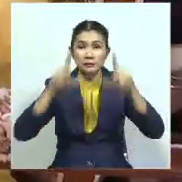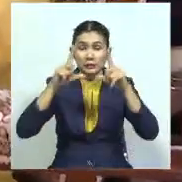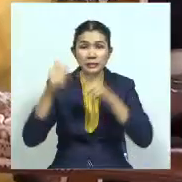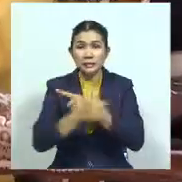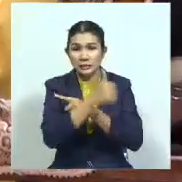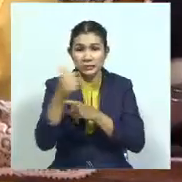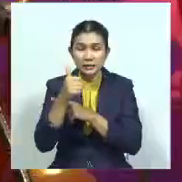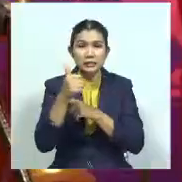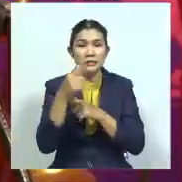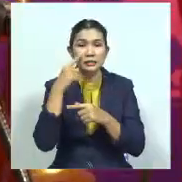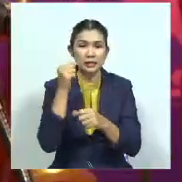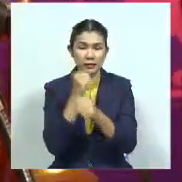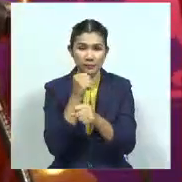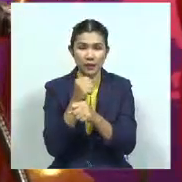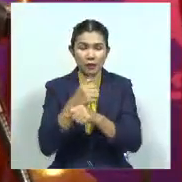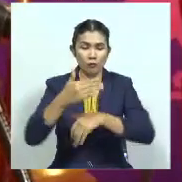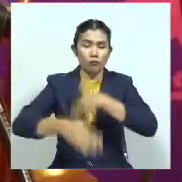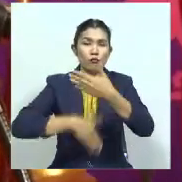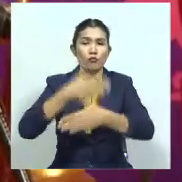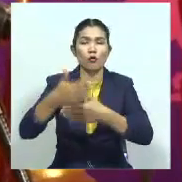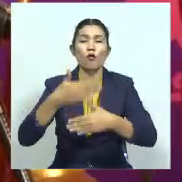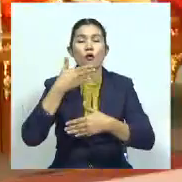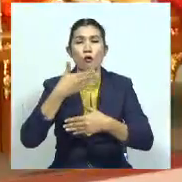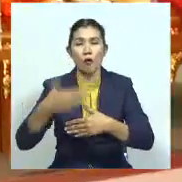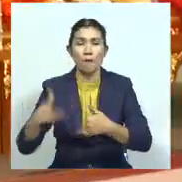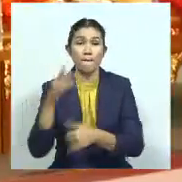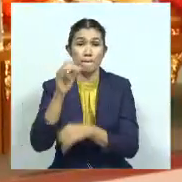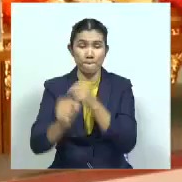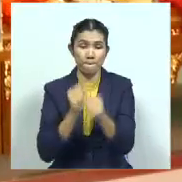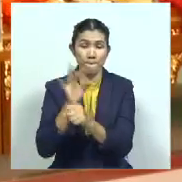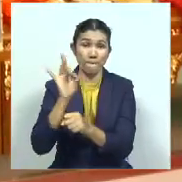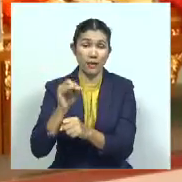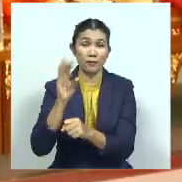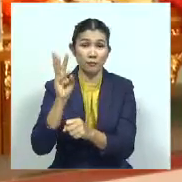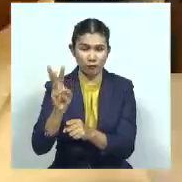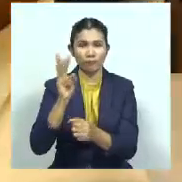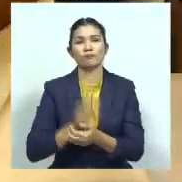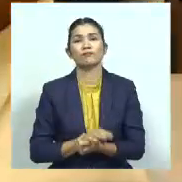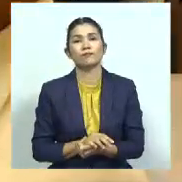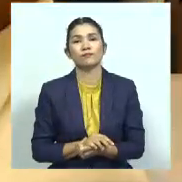ทยผ่านการดำเนินงานตลอดระยะเวลายาวนานมาถึง86ปี